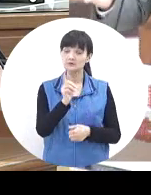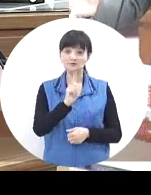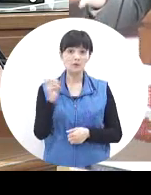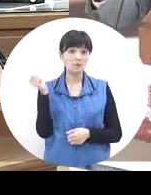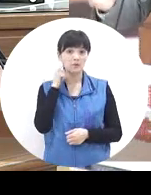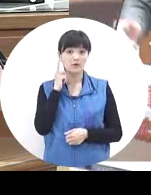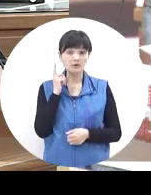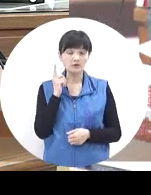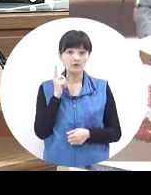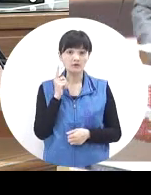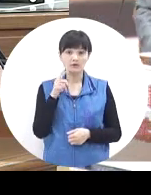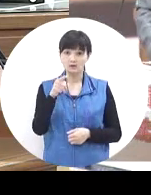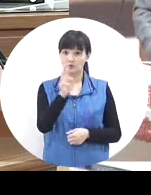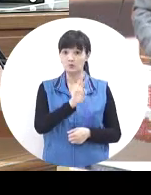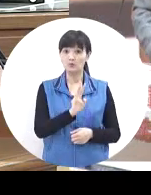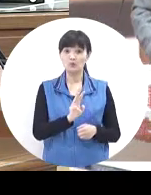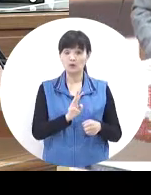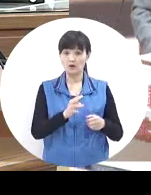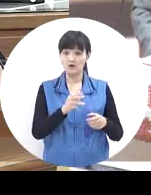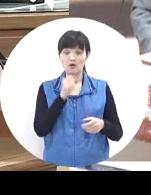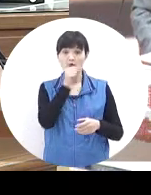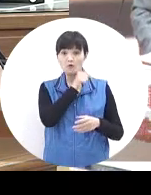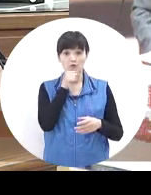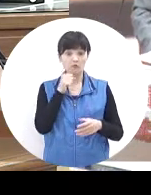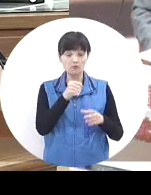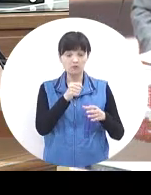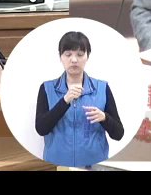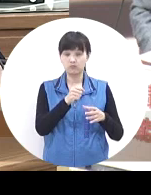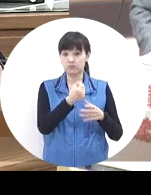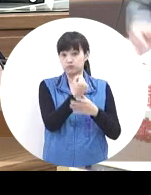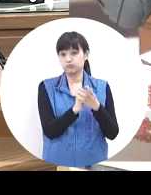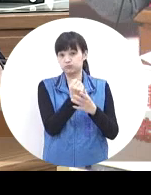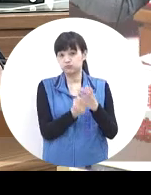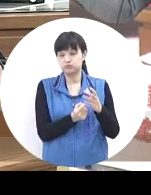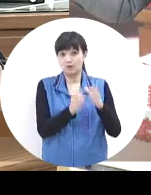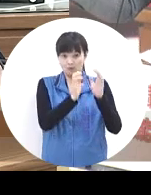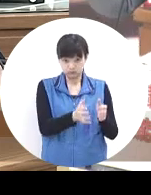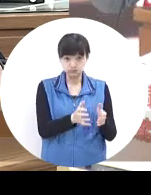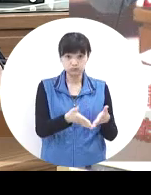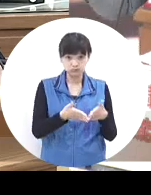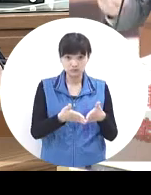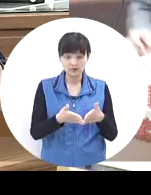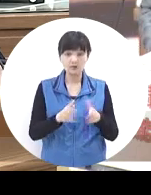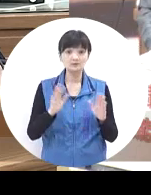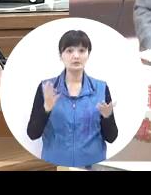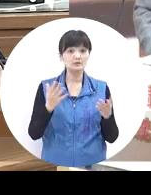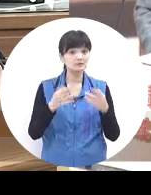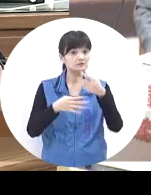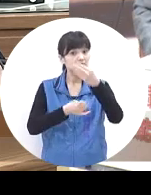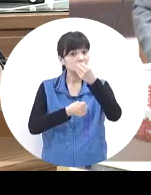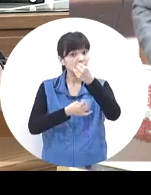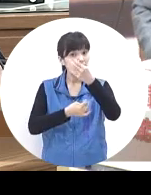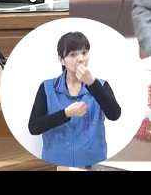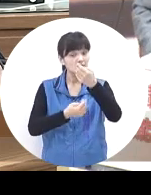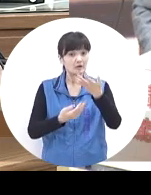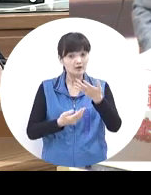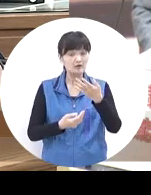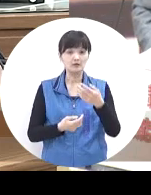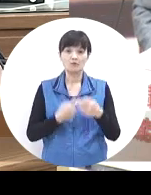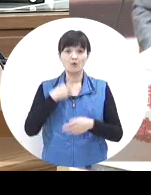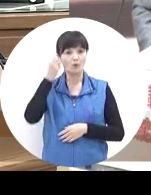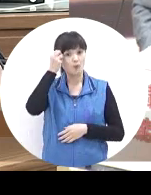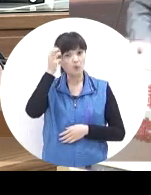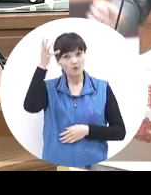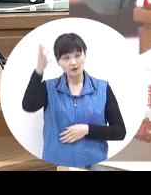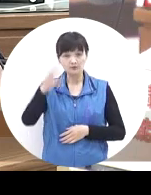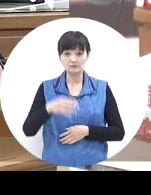洲设这个水肥投入站？ 我想我可以知道一段时间了吧。 3月份。 还是二月份？ 我忘了详细时间了，因为事情太多了，